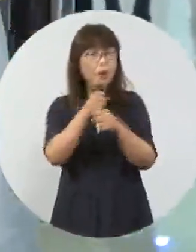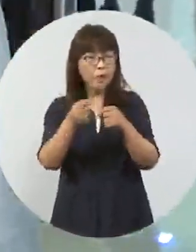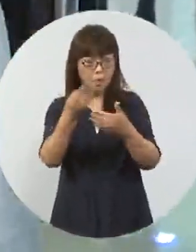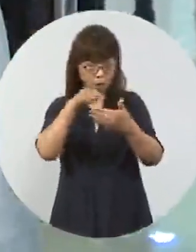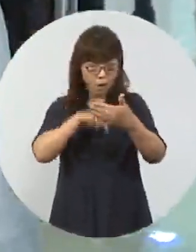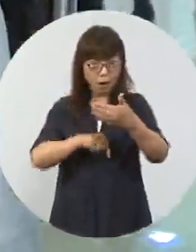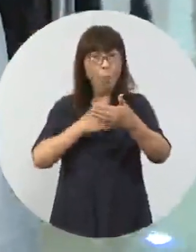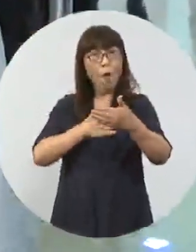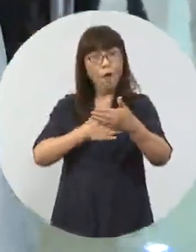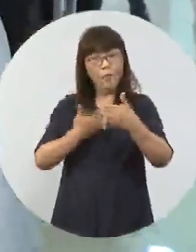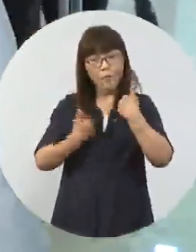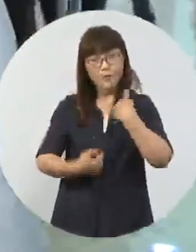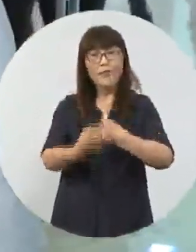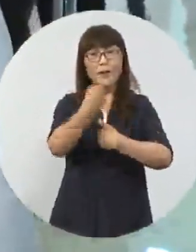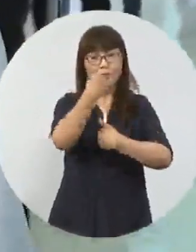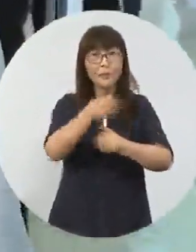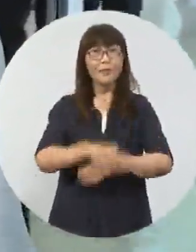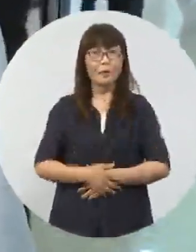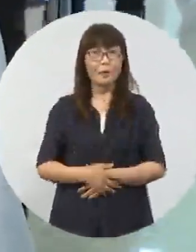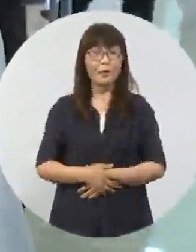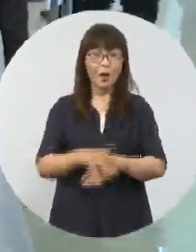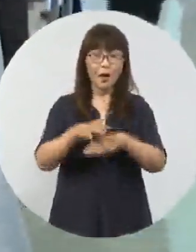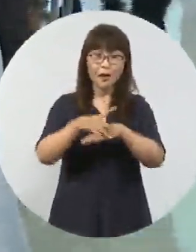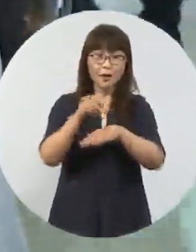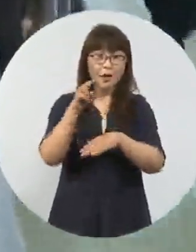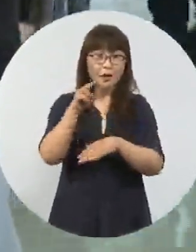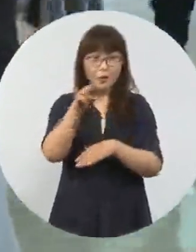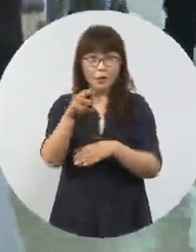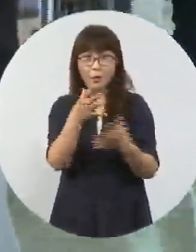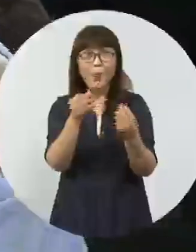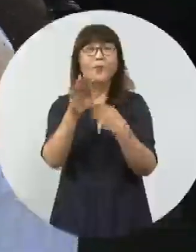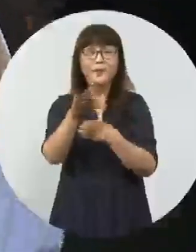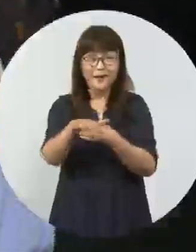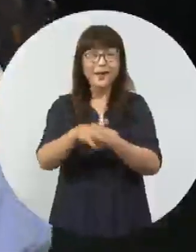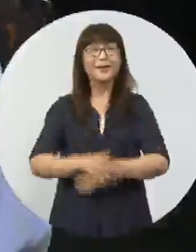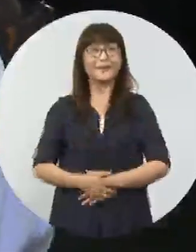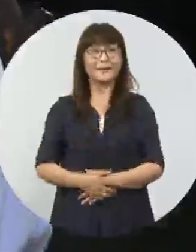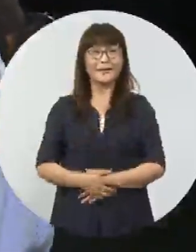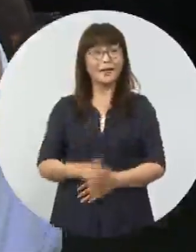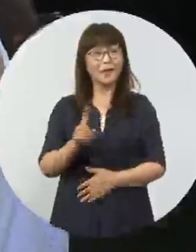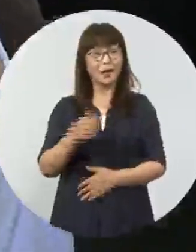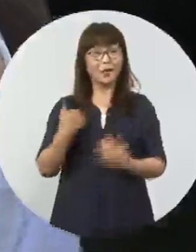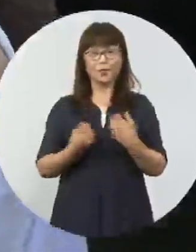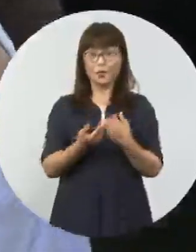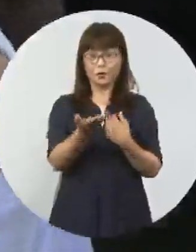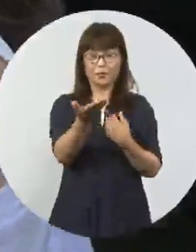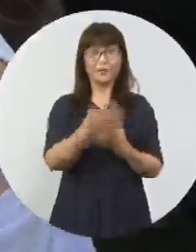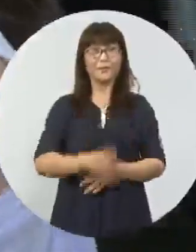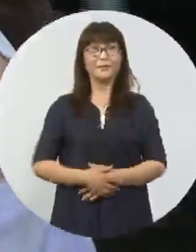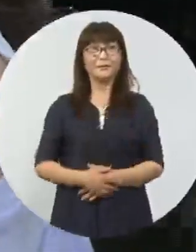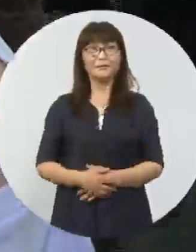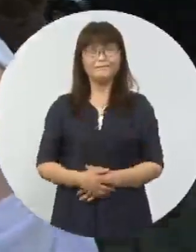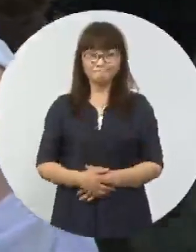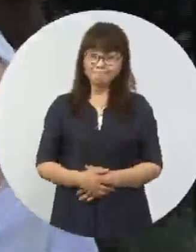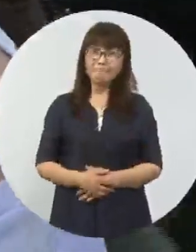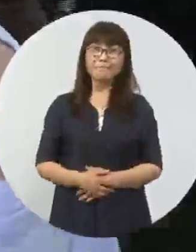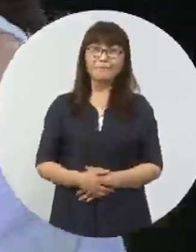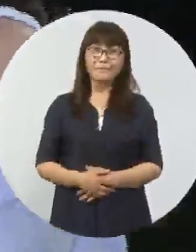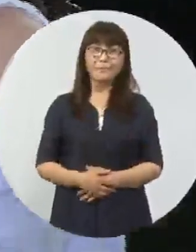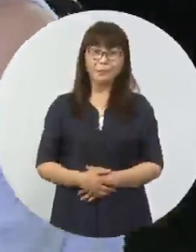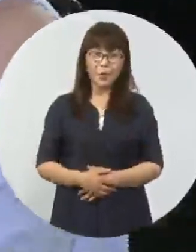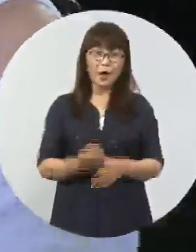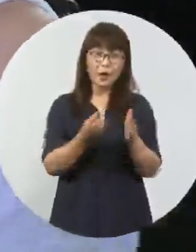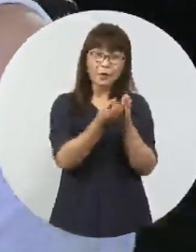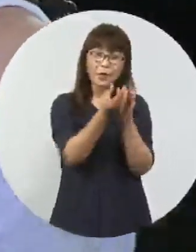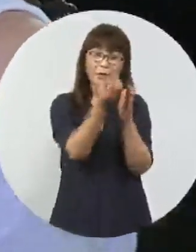ごく楽しかったです。 全部なんか初めて見るものでしたよね、 はい、何が一番楽しかった？ プラネ